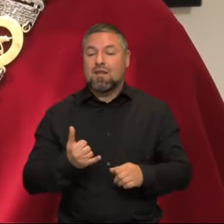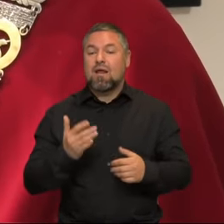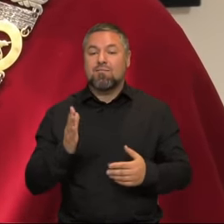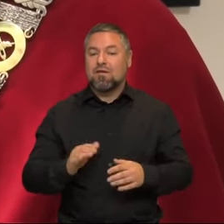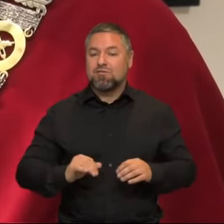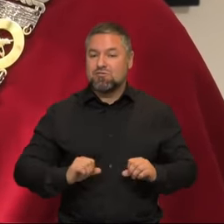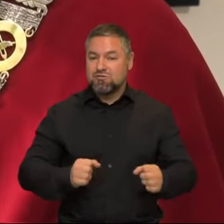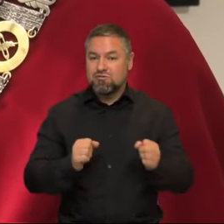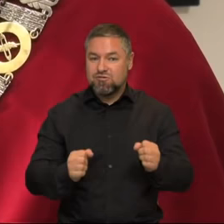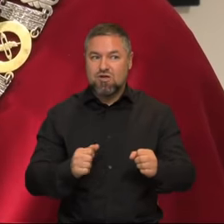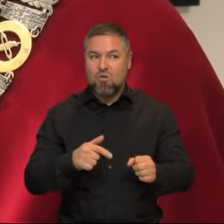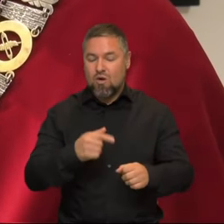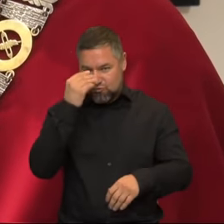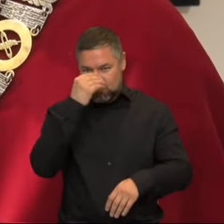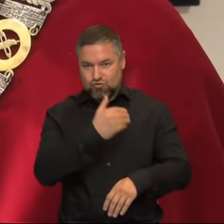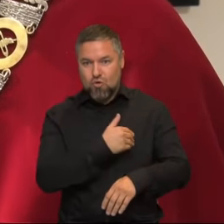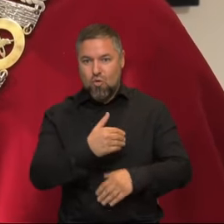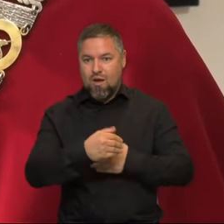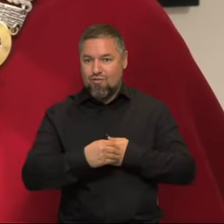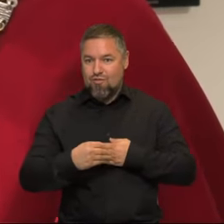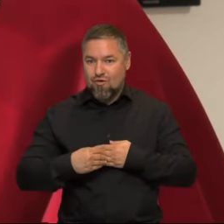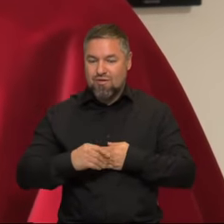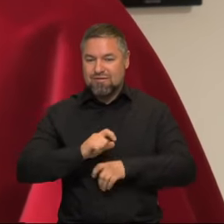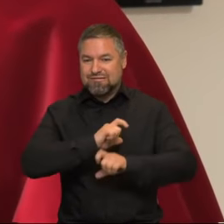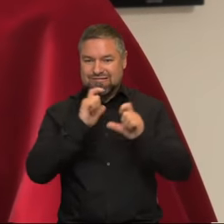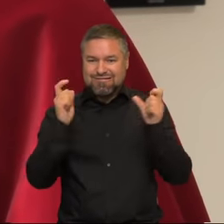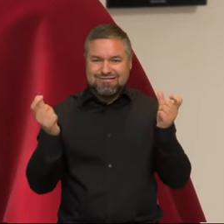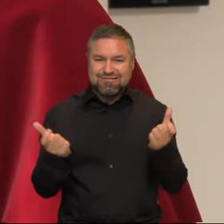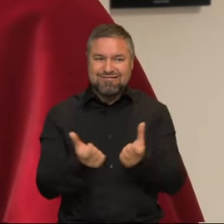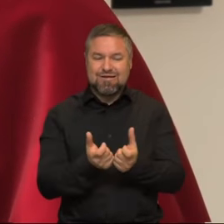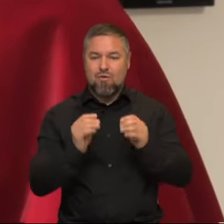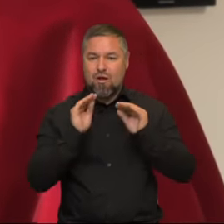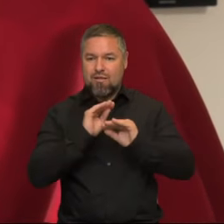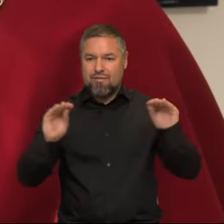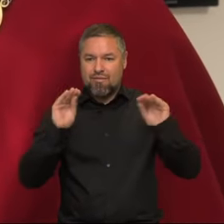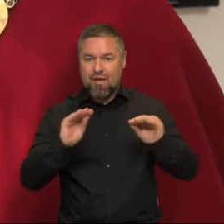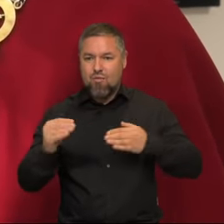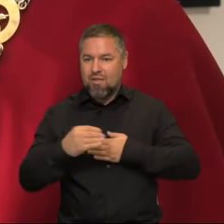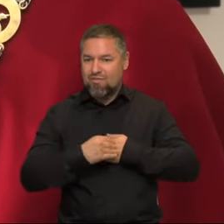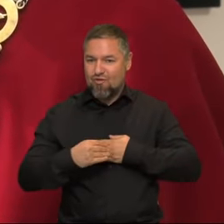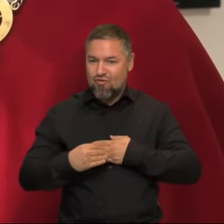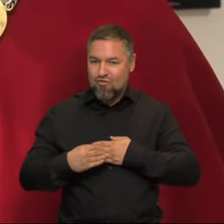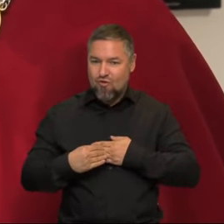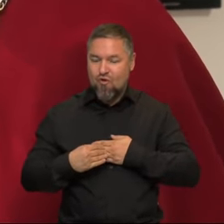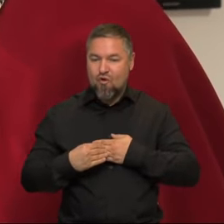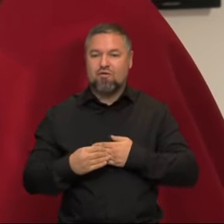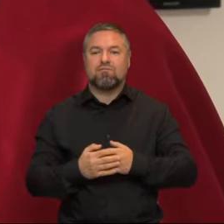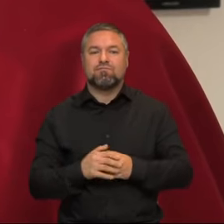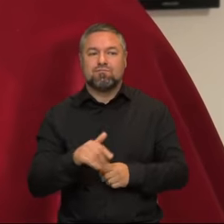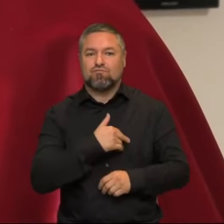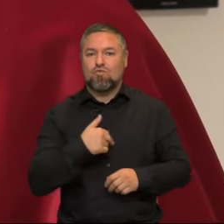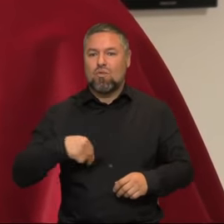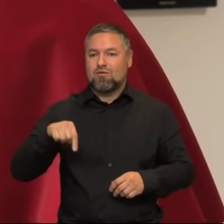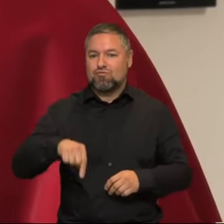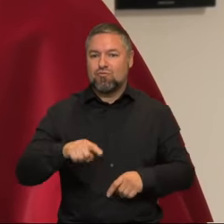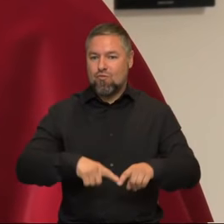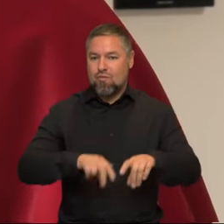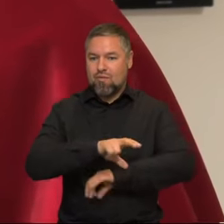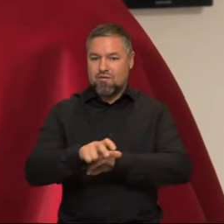działania szkoły doktorskiej i całego procesu kształcenia doktorantów w naszej